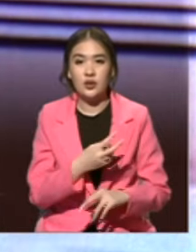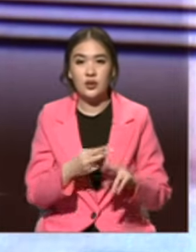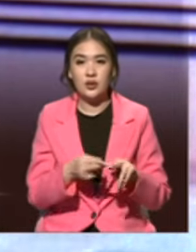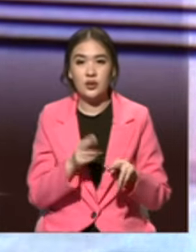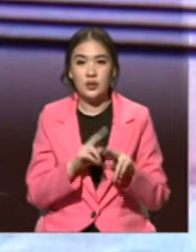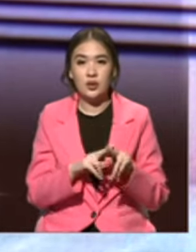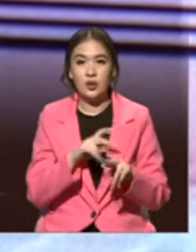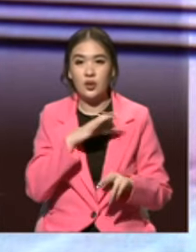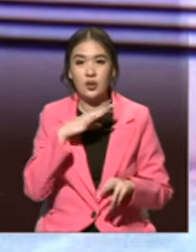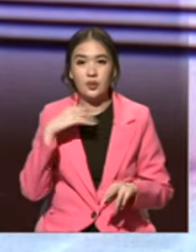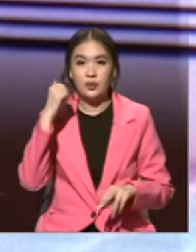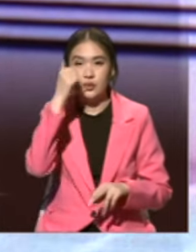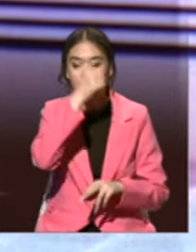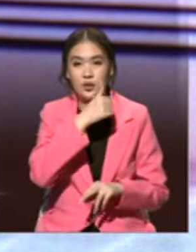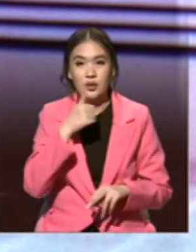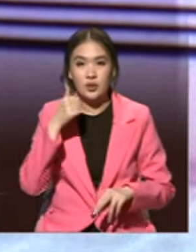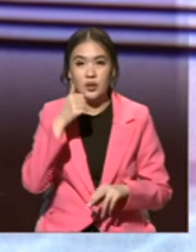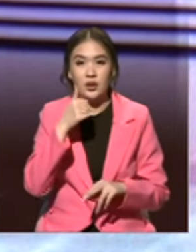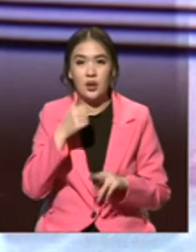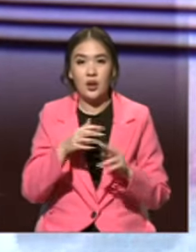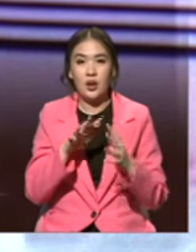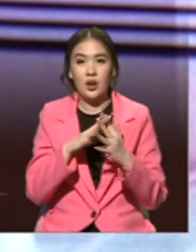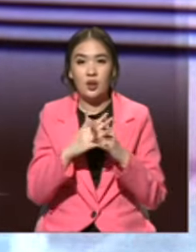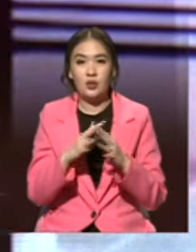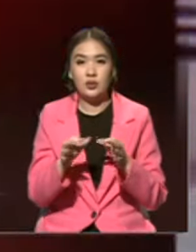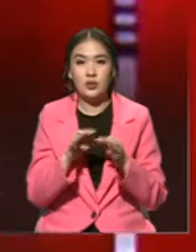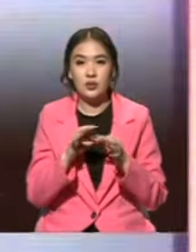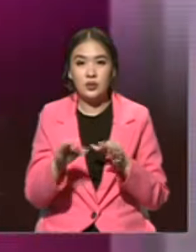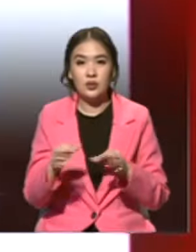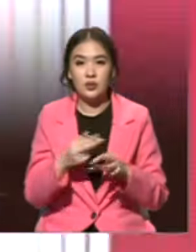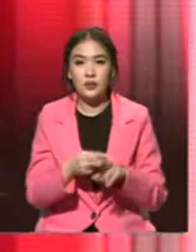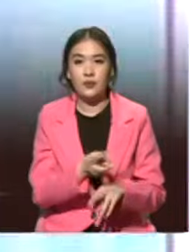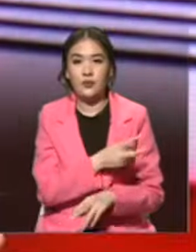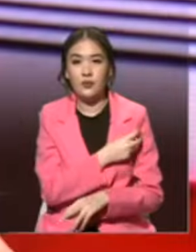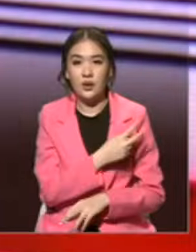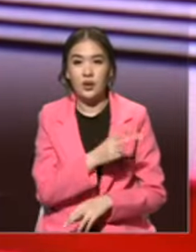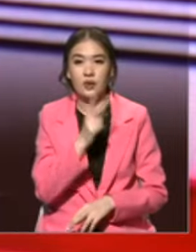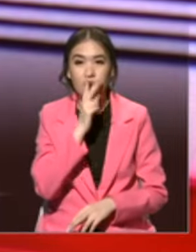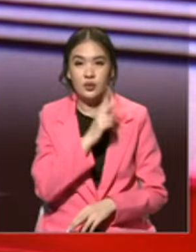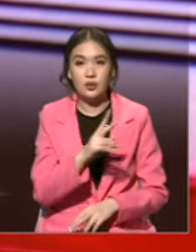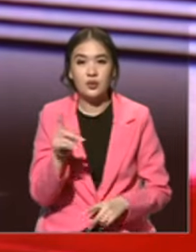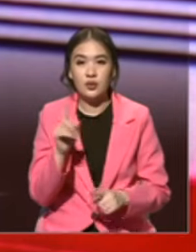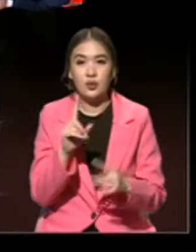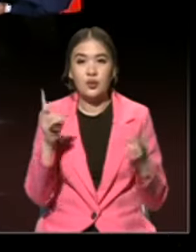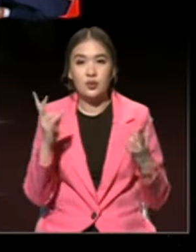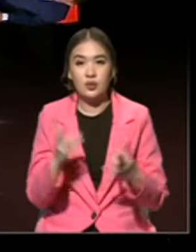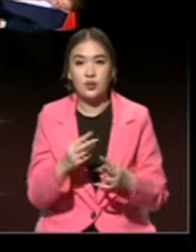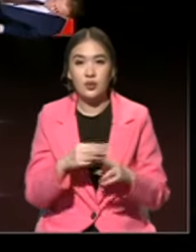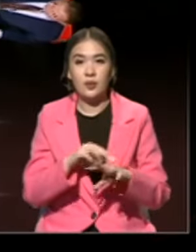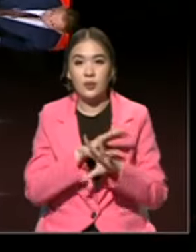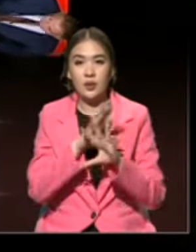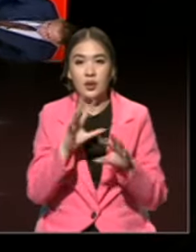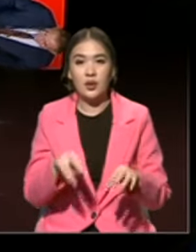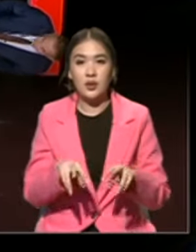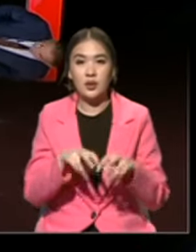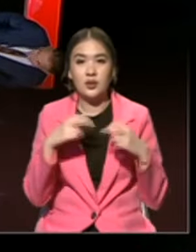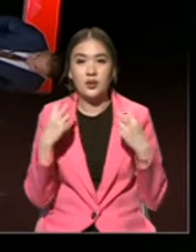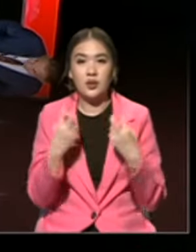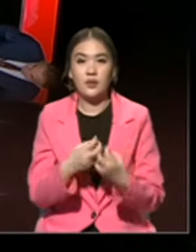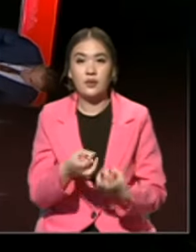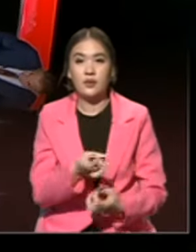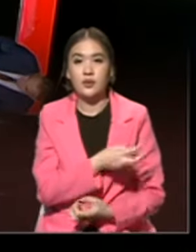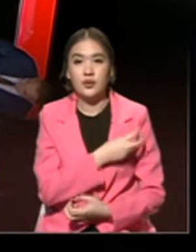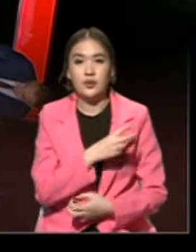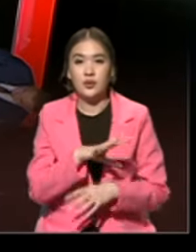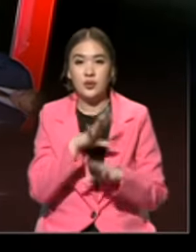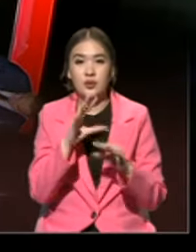мынау көп жылдары мынау ауылдық жерде дәрігер болдым, көрдім. Бірінші маған не керек деп ойлағанда сонда ана дәрігердің отыратын үй жабдығы